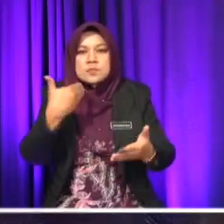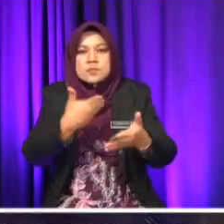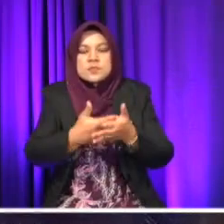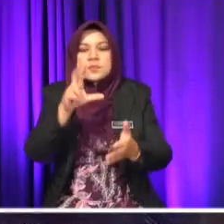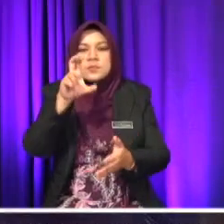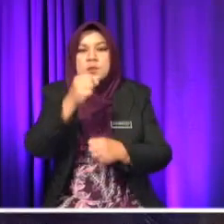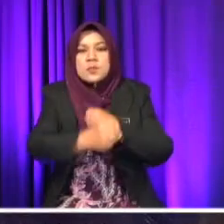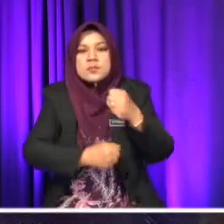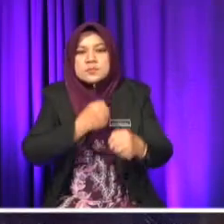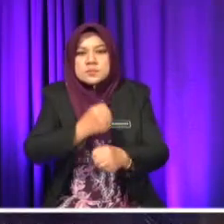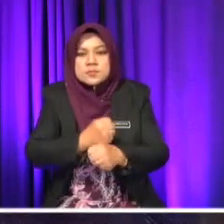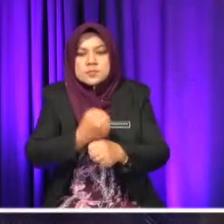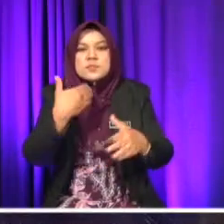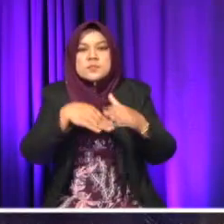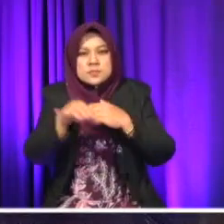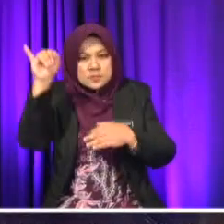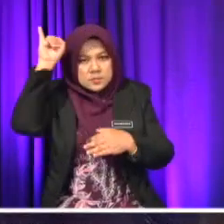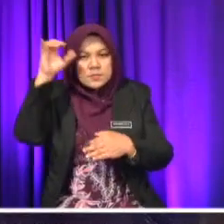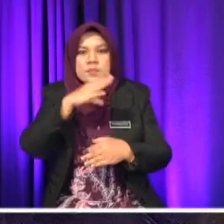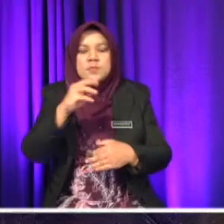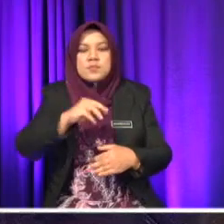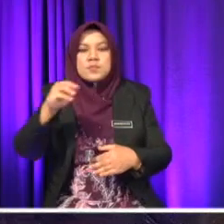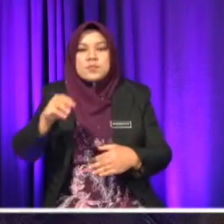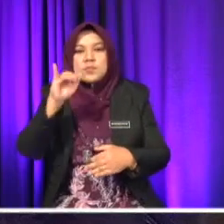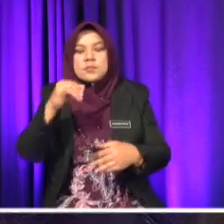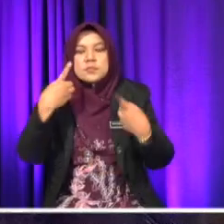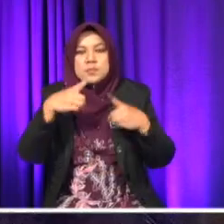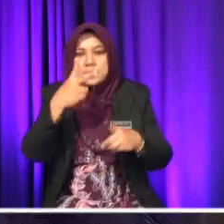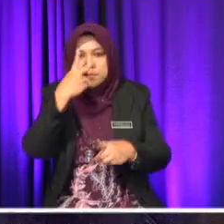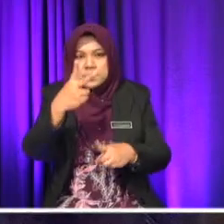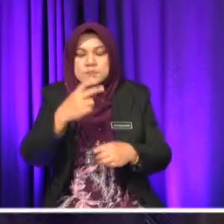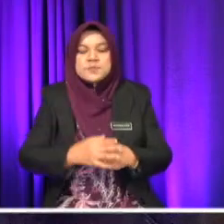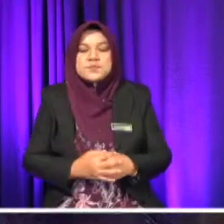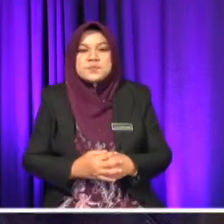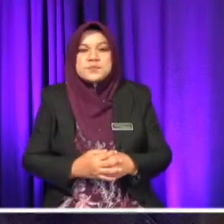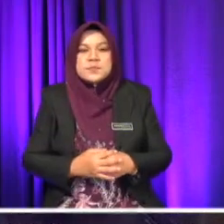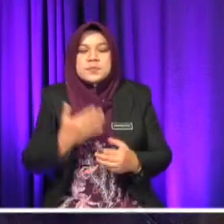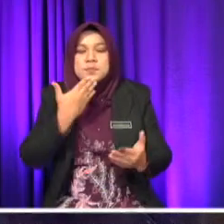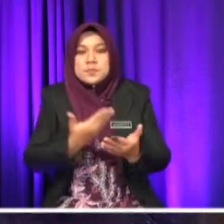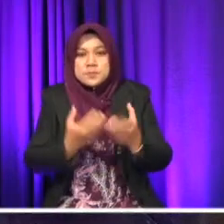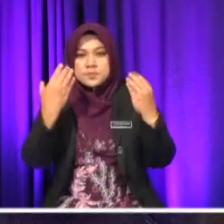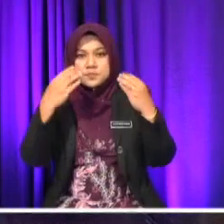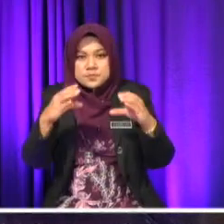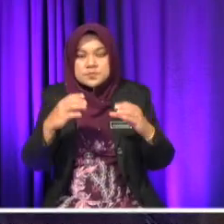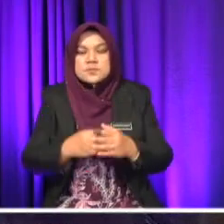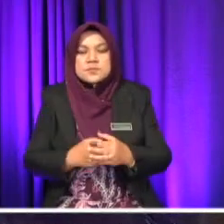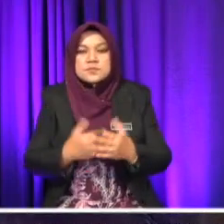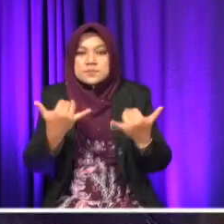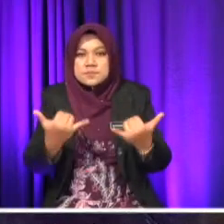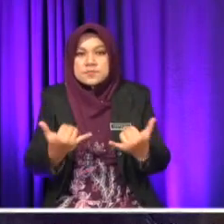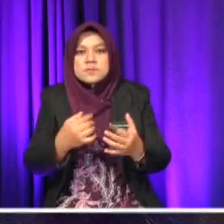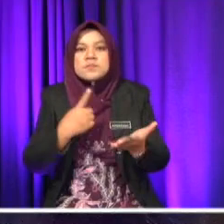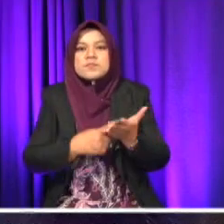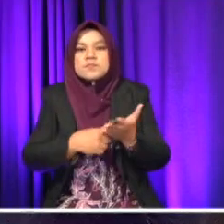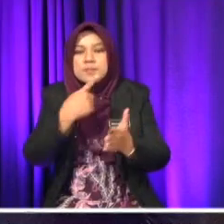tahun jadi termasuk saya dan juga murid-murid yang menonton di rumah dan juga di studio untuk diskusi